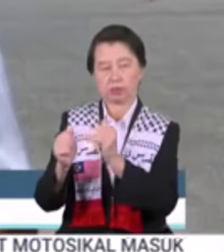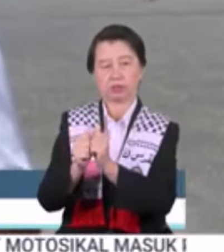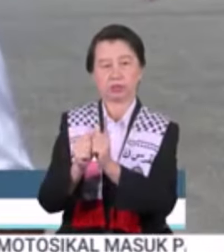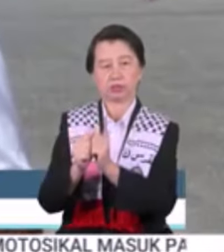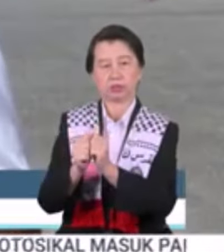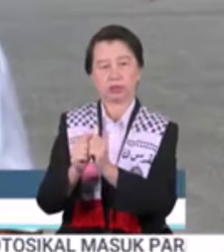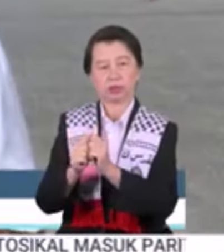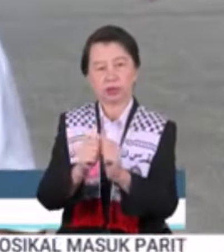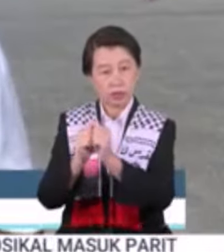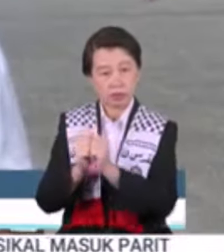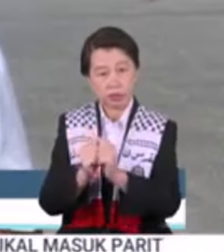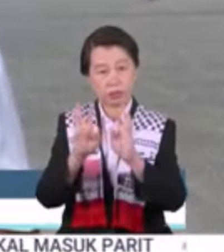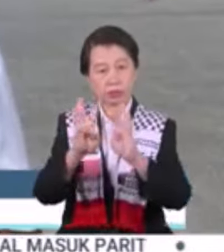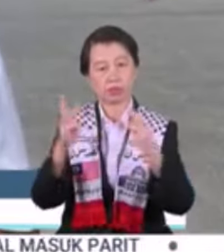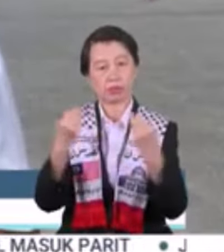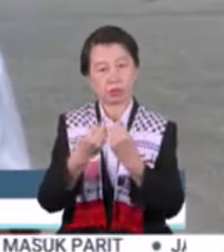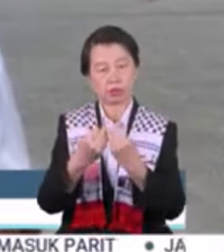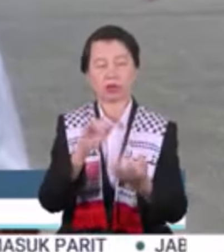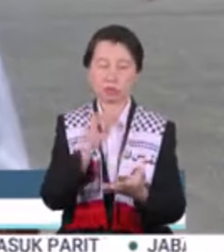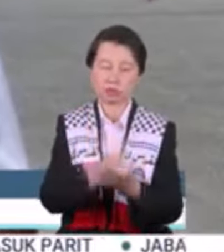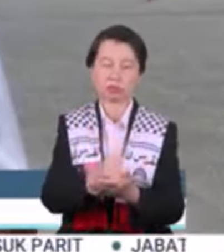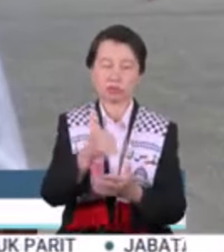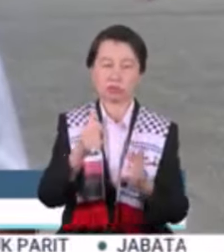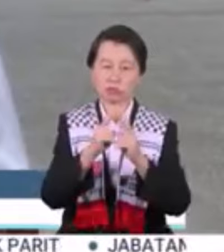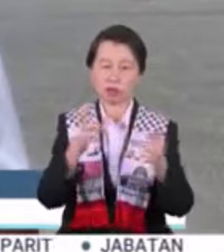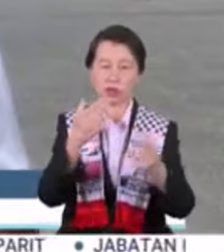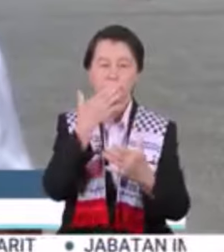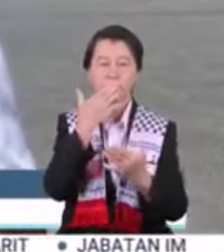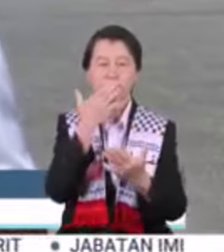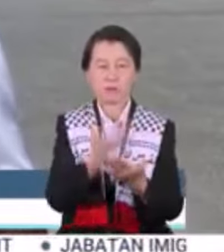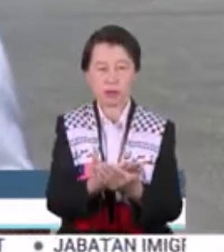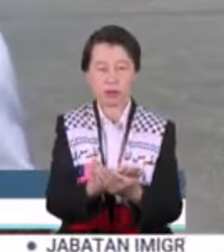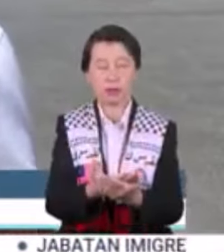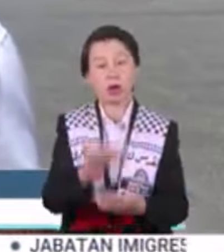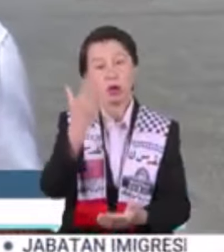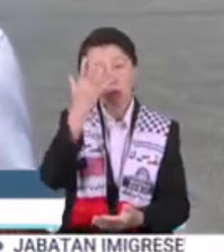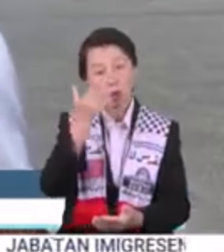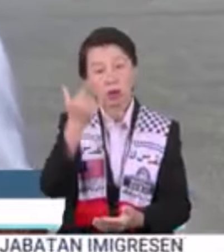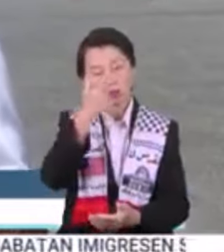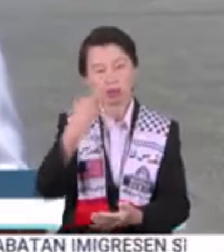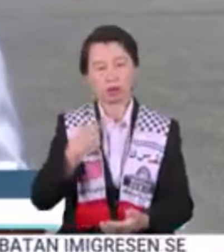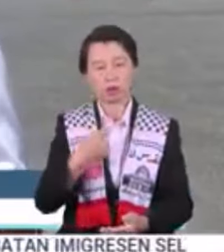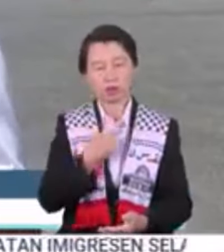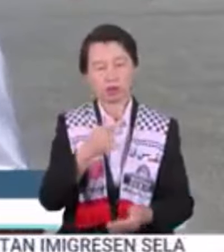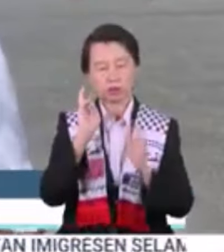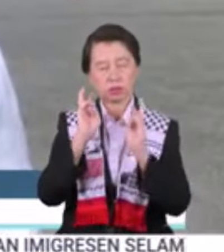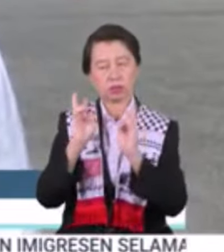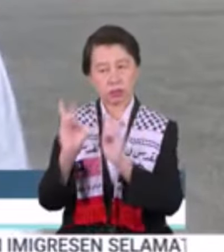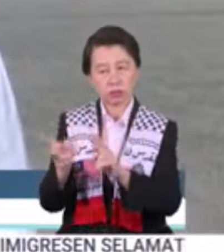masyarakat, merupakan satu perkara yang begitu baik. Kerana apa yang kita lihat,